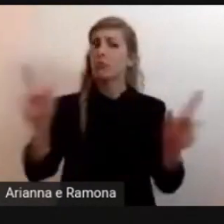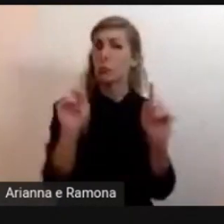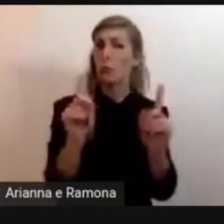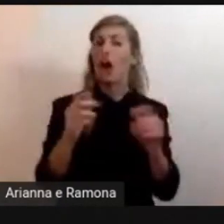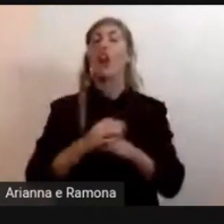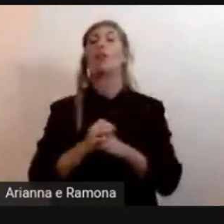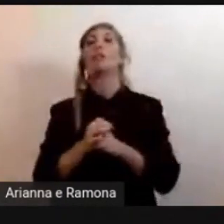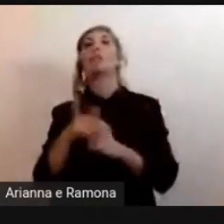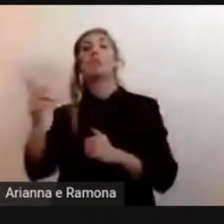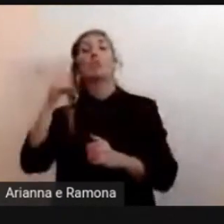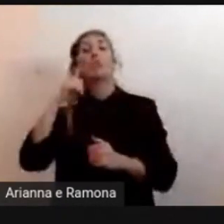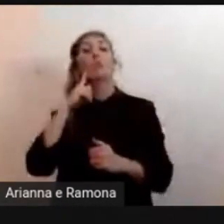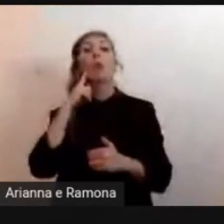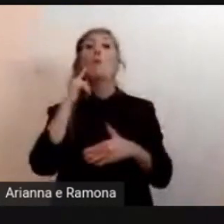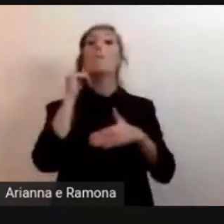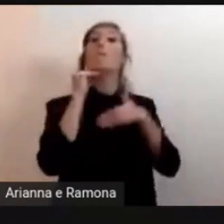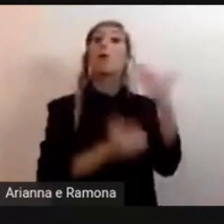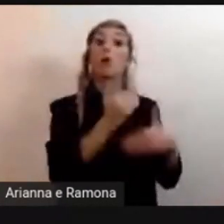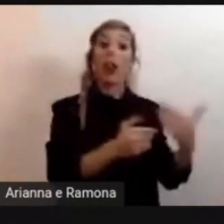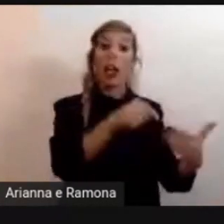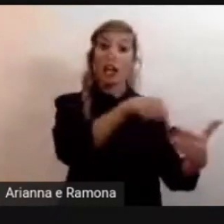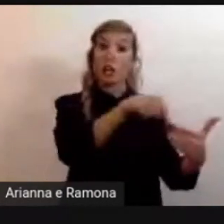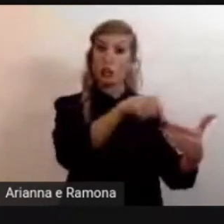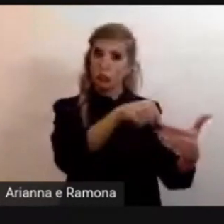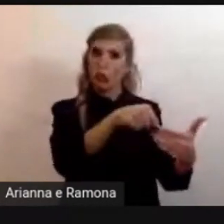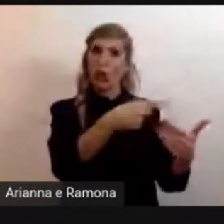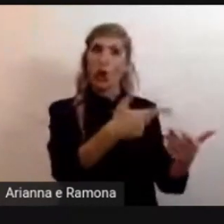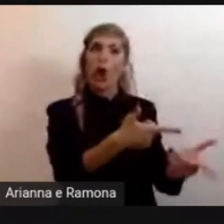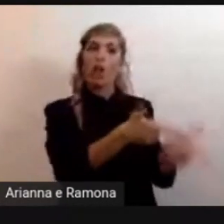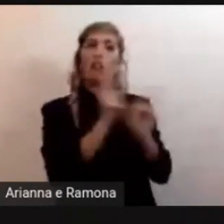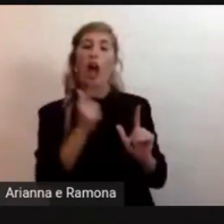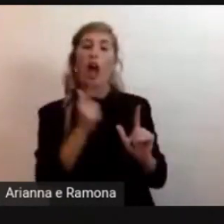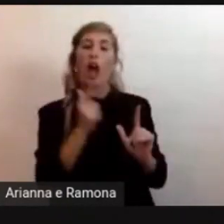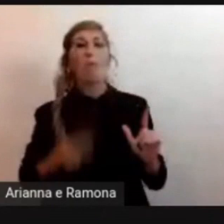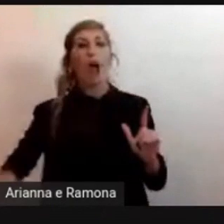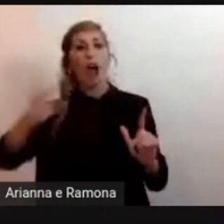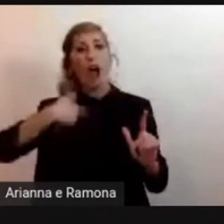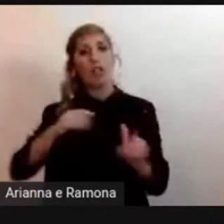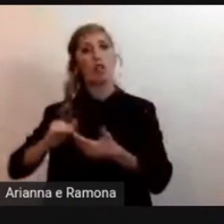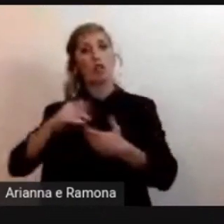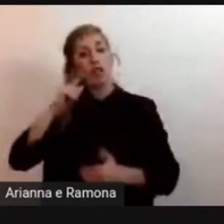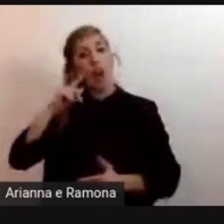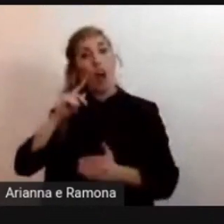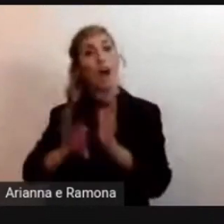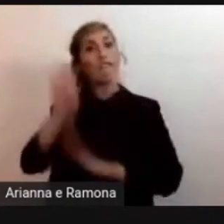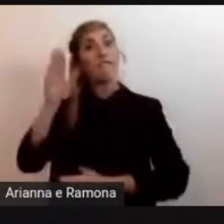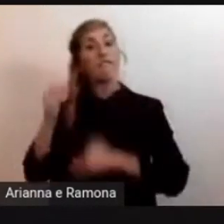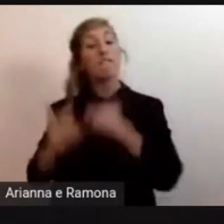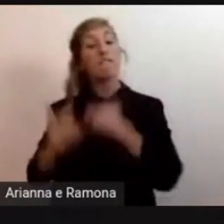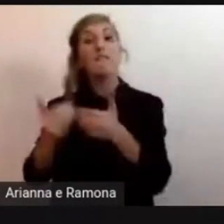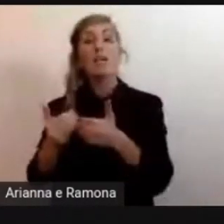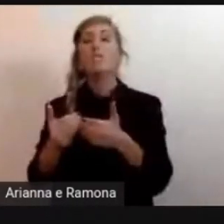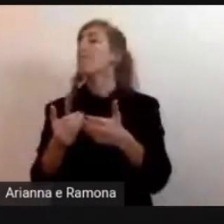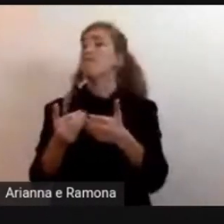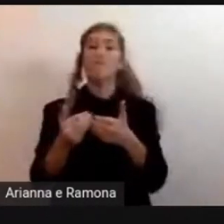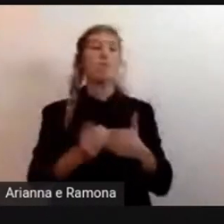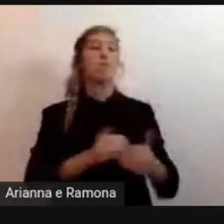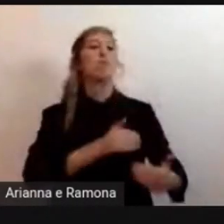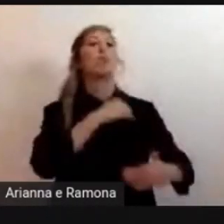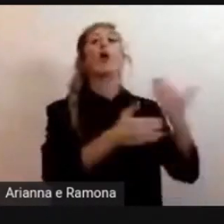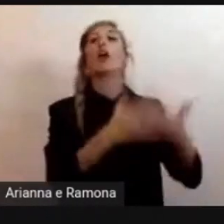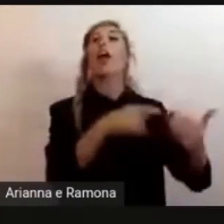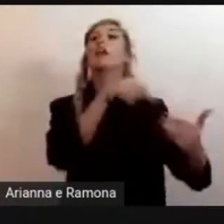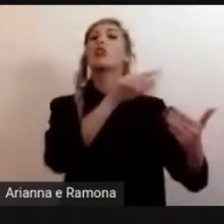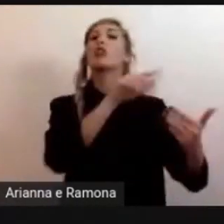processo non ha migliorato l'uomo ma si prospetta come una